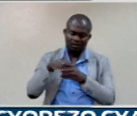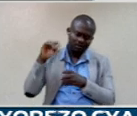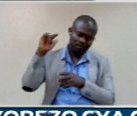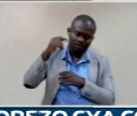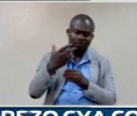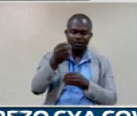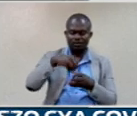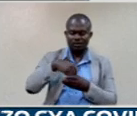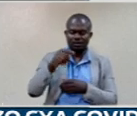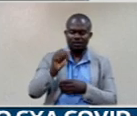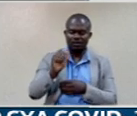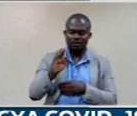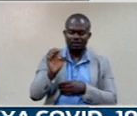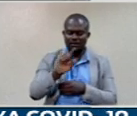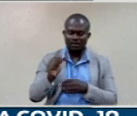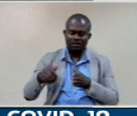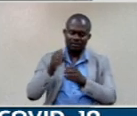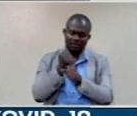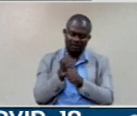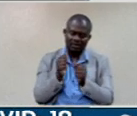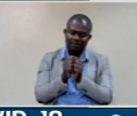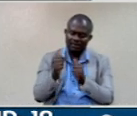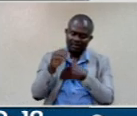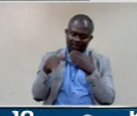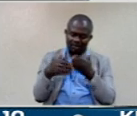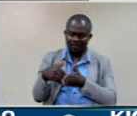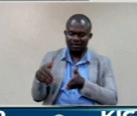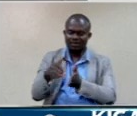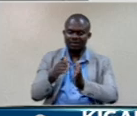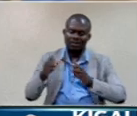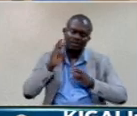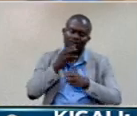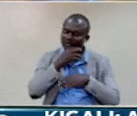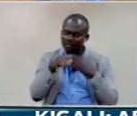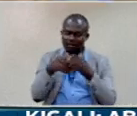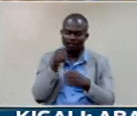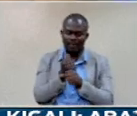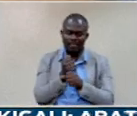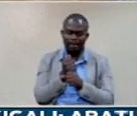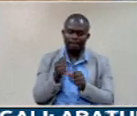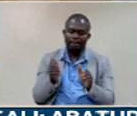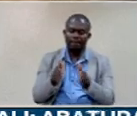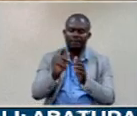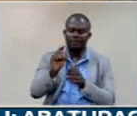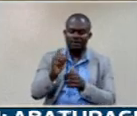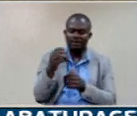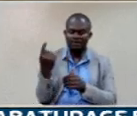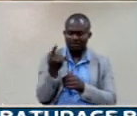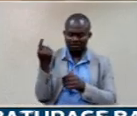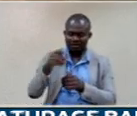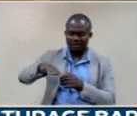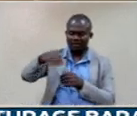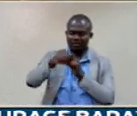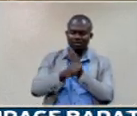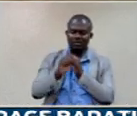ujya Kabeza, iriya mihanda irakoze n'inyuma yaho irakoze na za ruhurura zose zirakoze. Uyu muhanda wa kilometero imwe uherereye mu